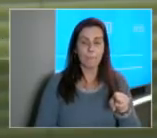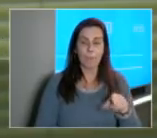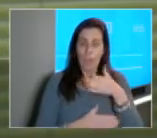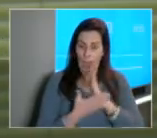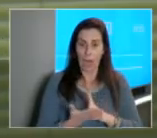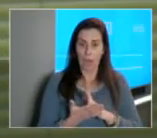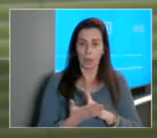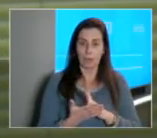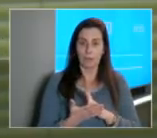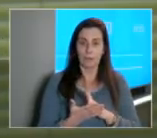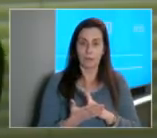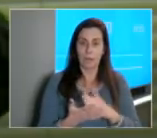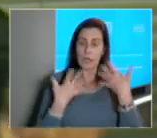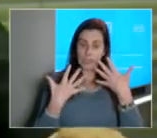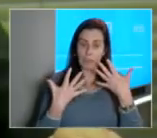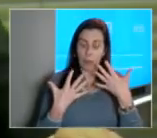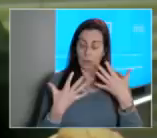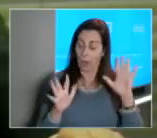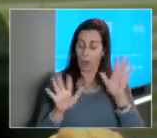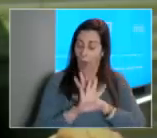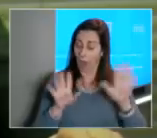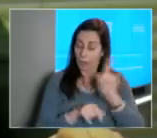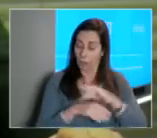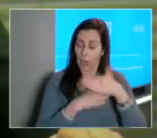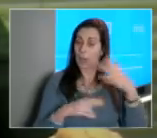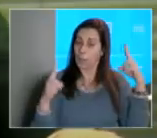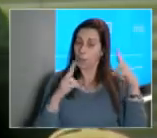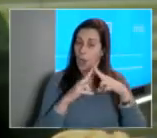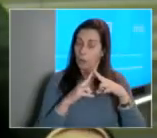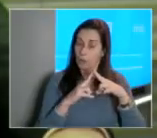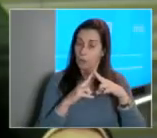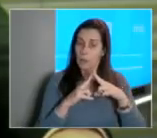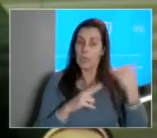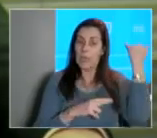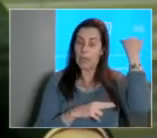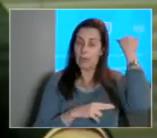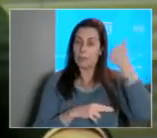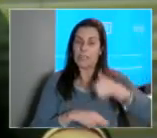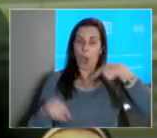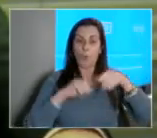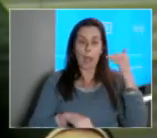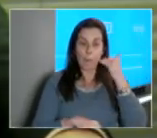שחלק מזה סיפרתי רק לאחרונה. הייתה לי פגישה עם מזכירת מדינה אמריקנית